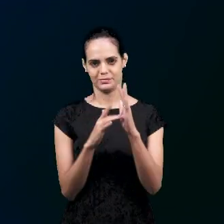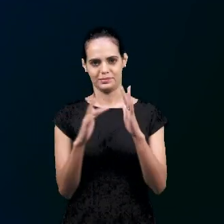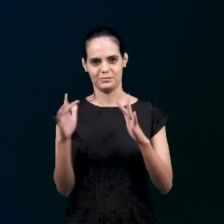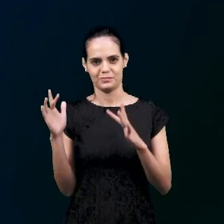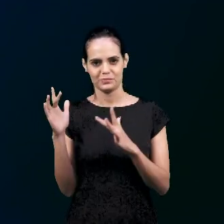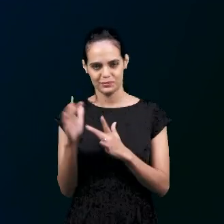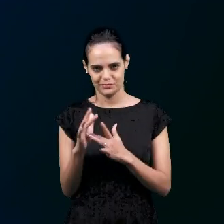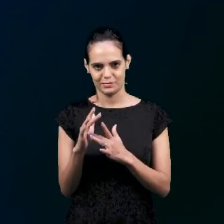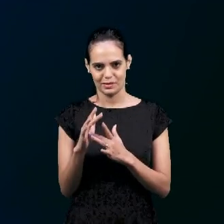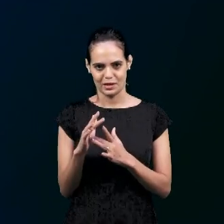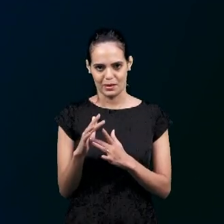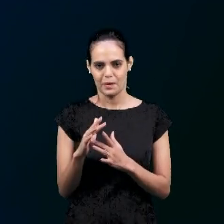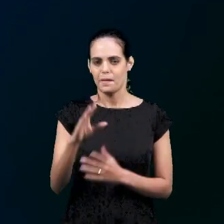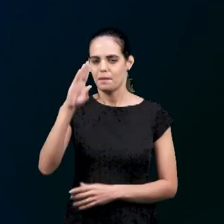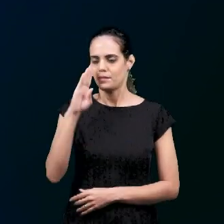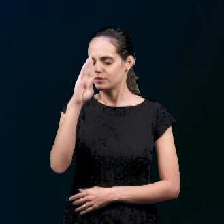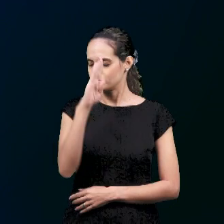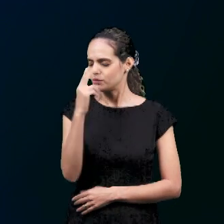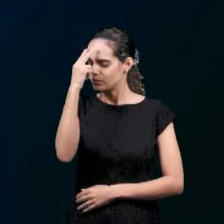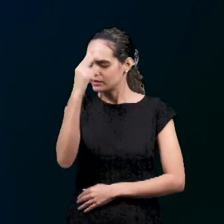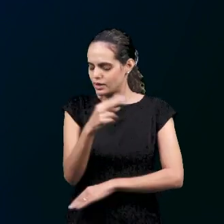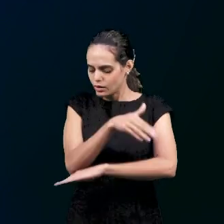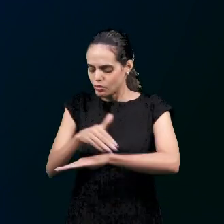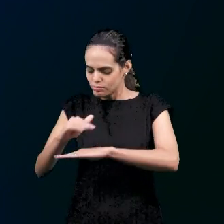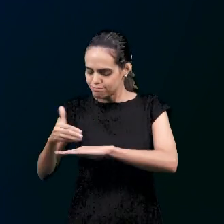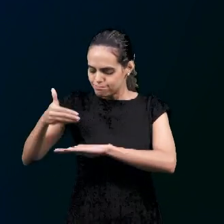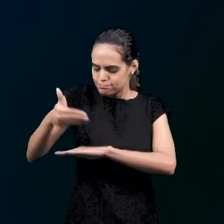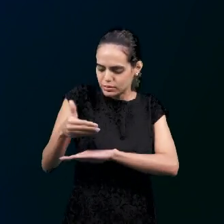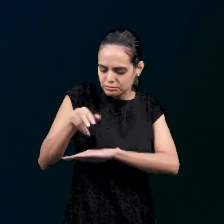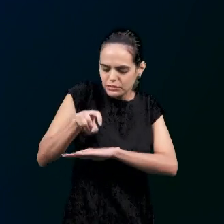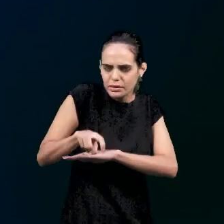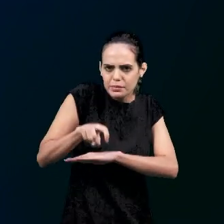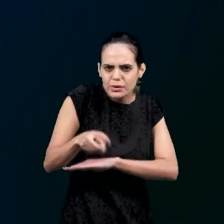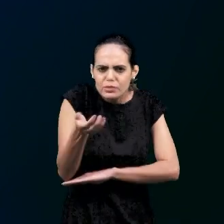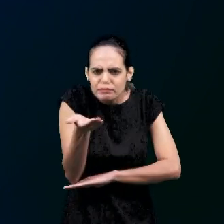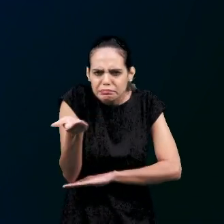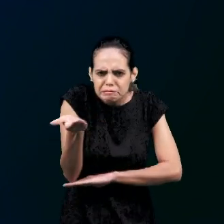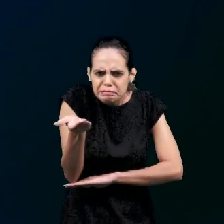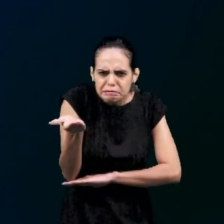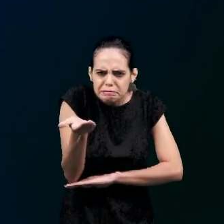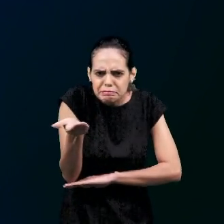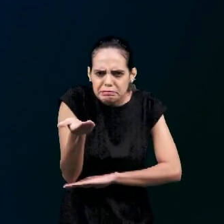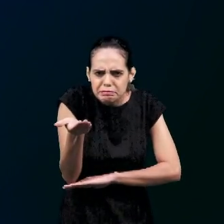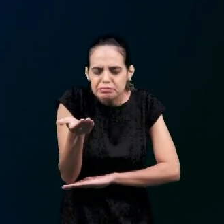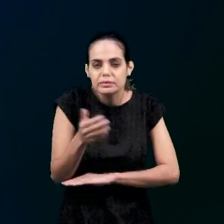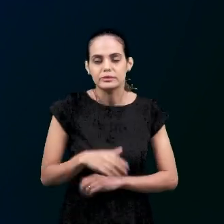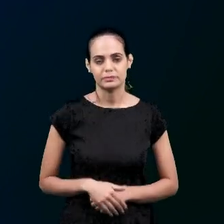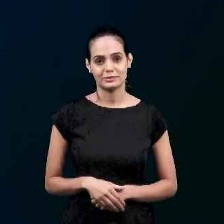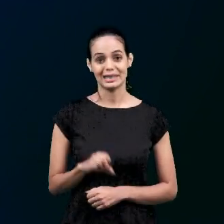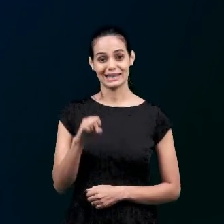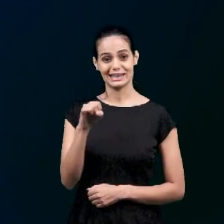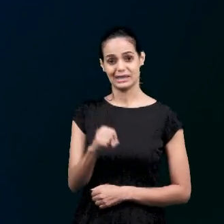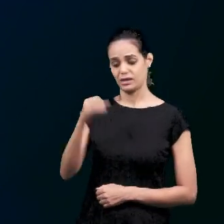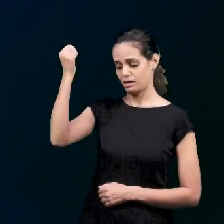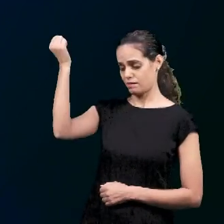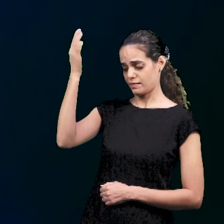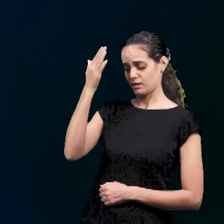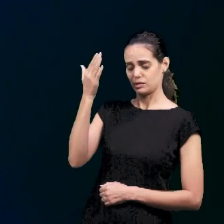paix du Seigneur. La réponse à la question 2a, Bartimée, il était aveugle, aux côtés du chemin, il